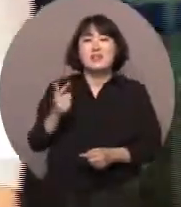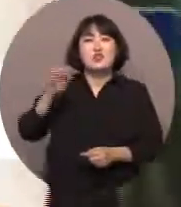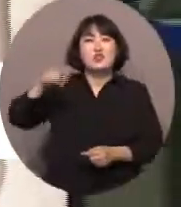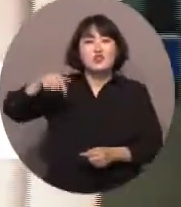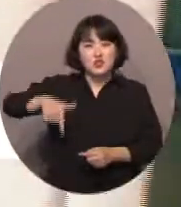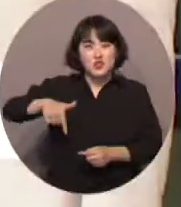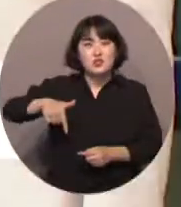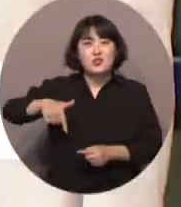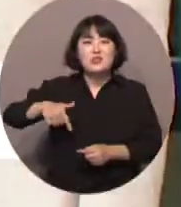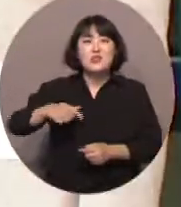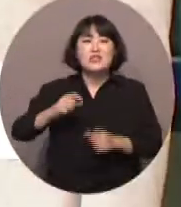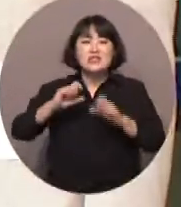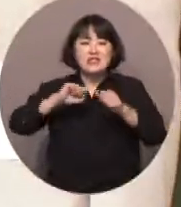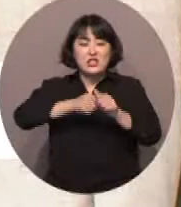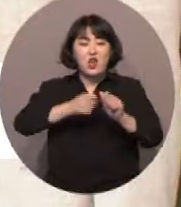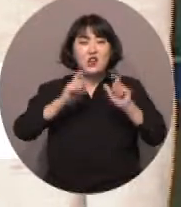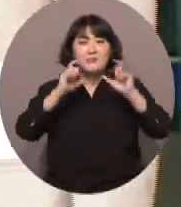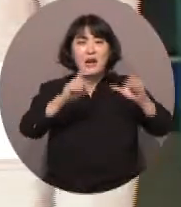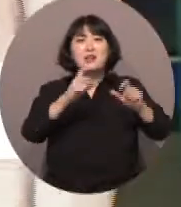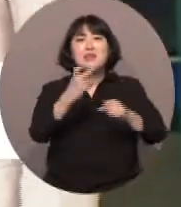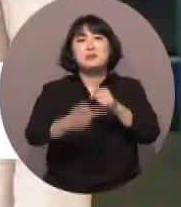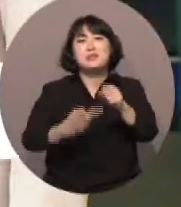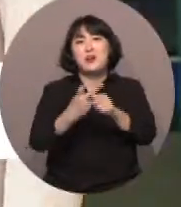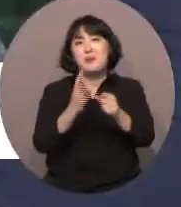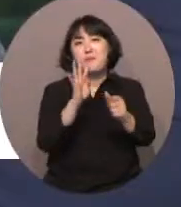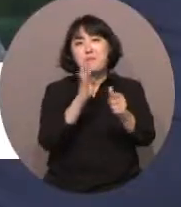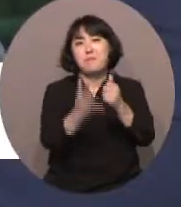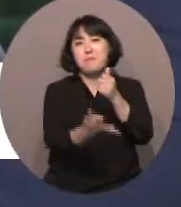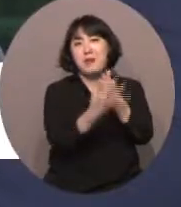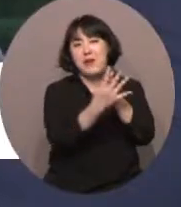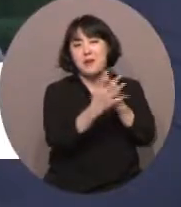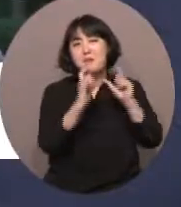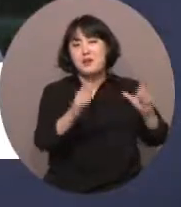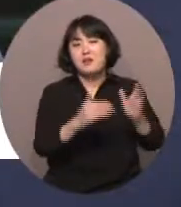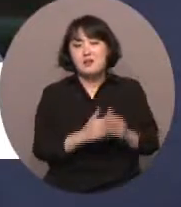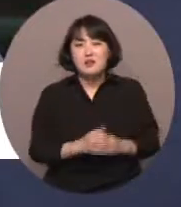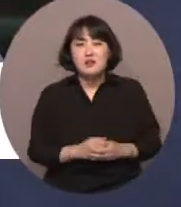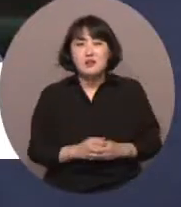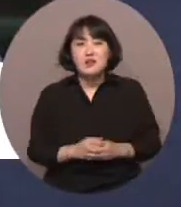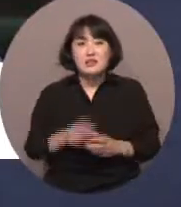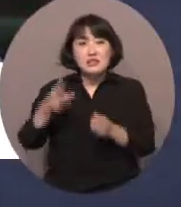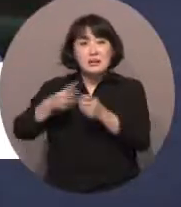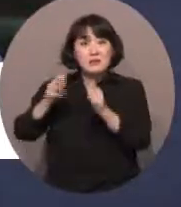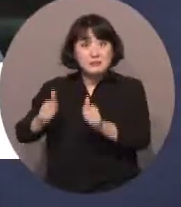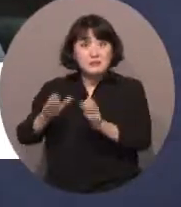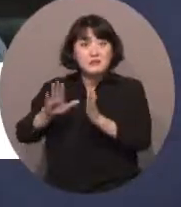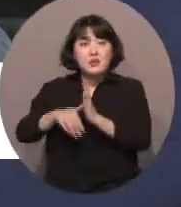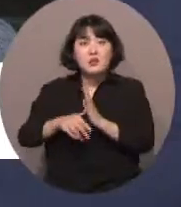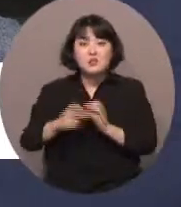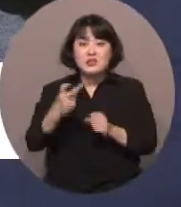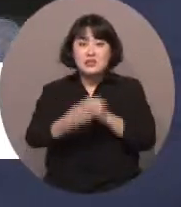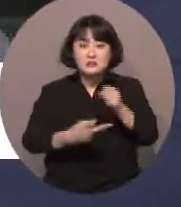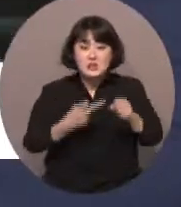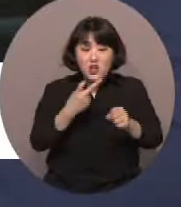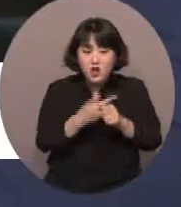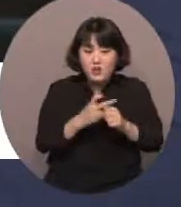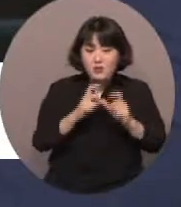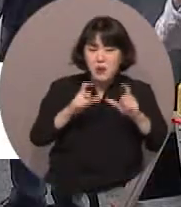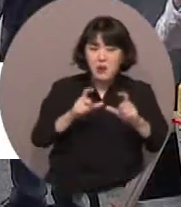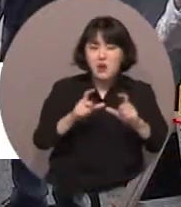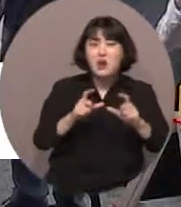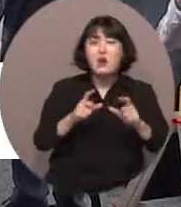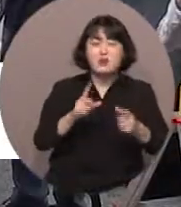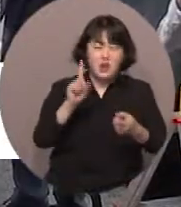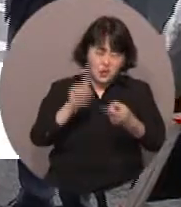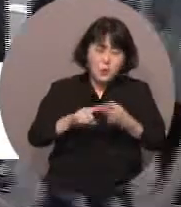12년형 이 확정됐습니다 대법원 2부는 최 씨의 상고심에서 징역 12년을 선고한 원심을 확정 하고